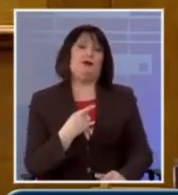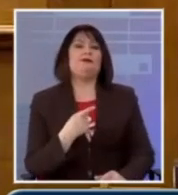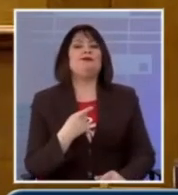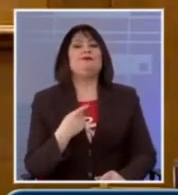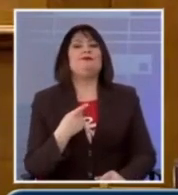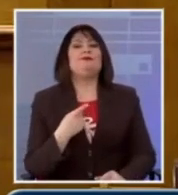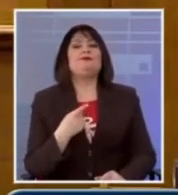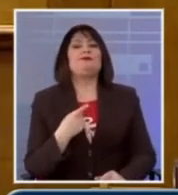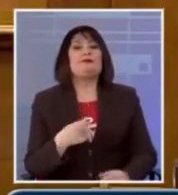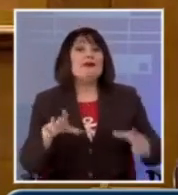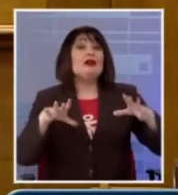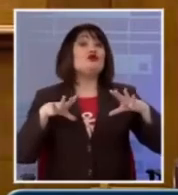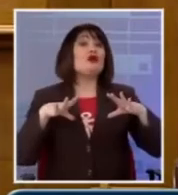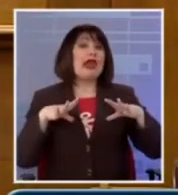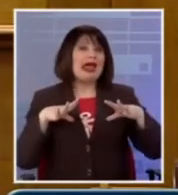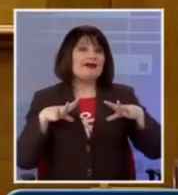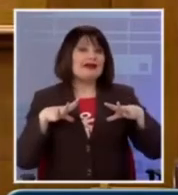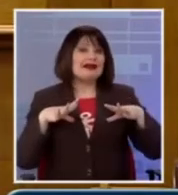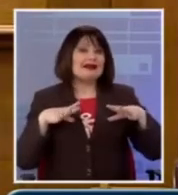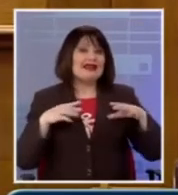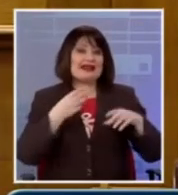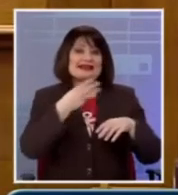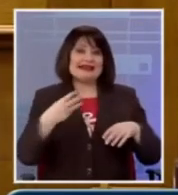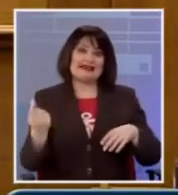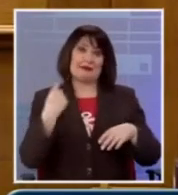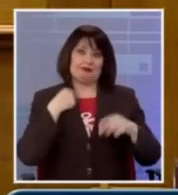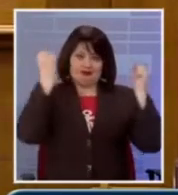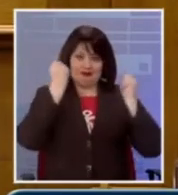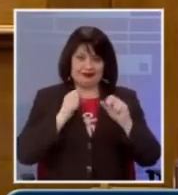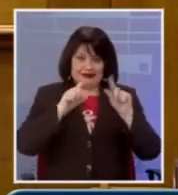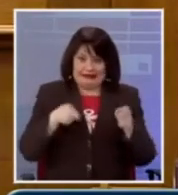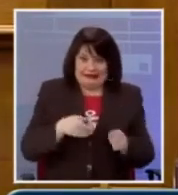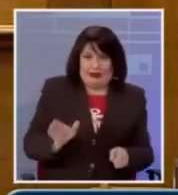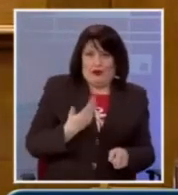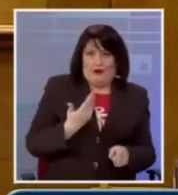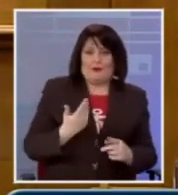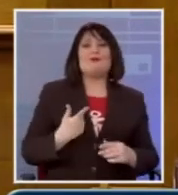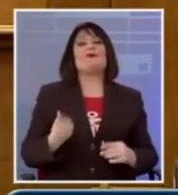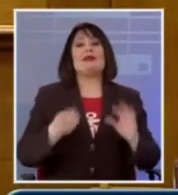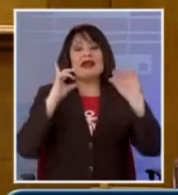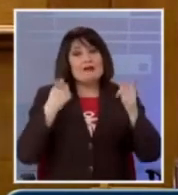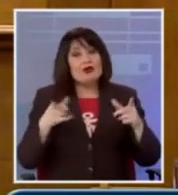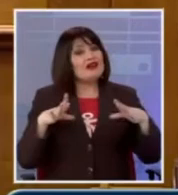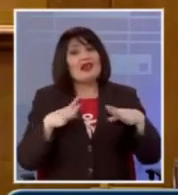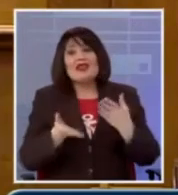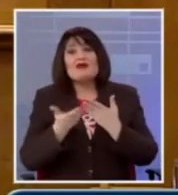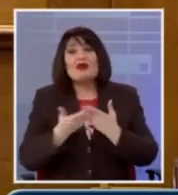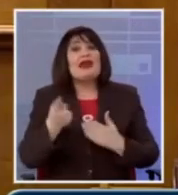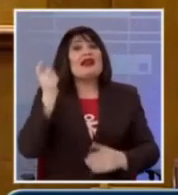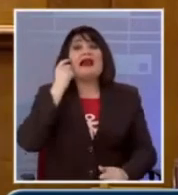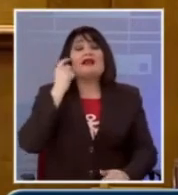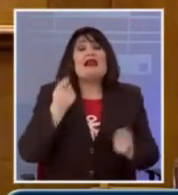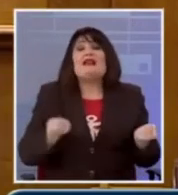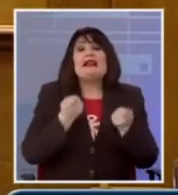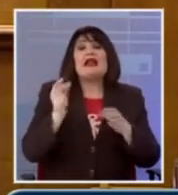τέτοια βολική αφήγηση δεν διευκολύνει το κόμμα της Νέας Δημοκρατίας να καταλάβει τι ακριβώς